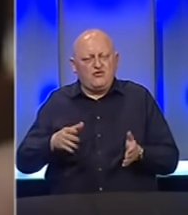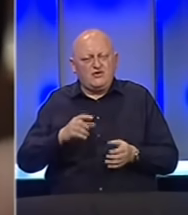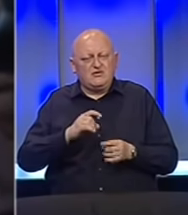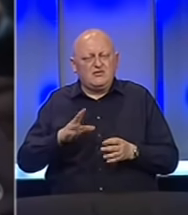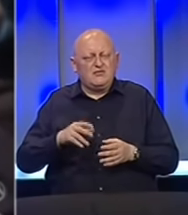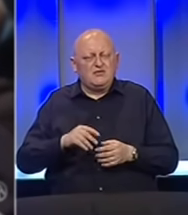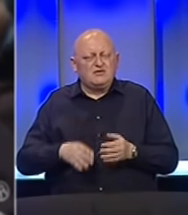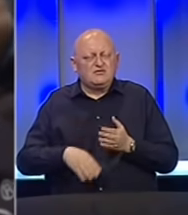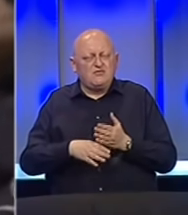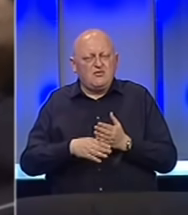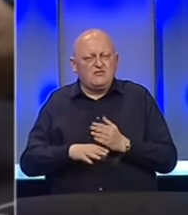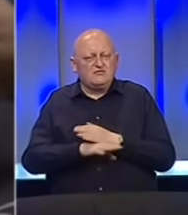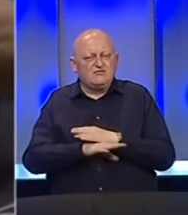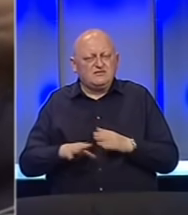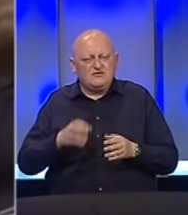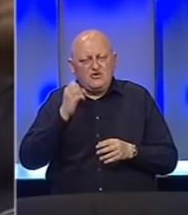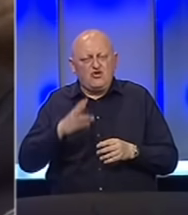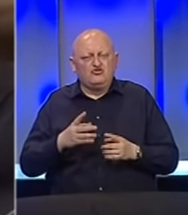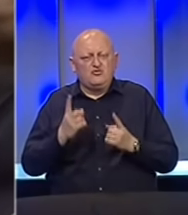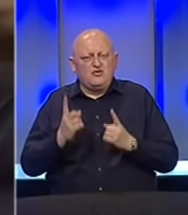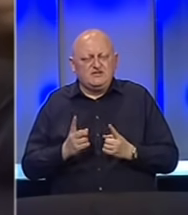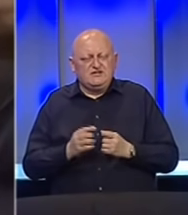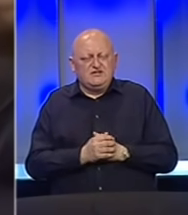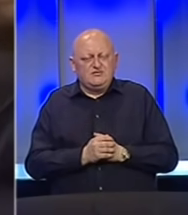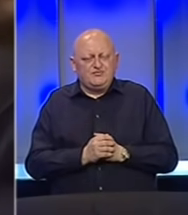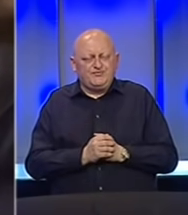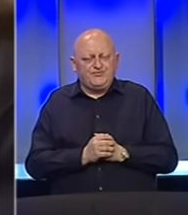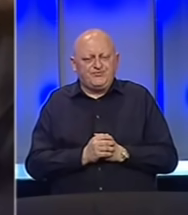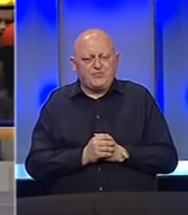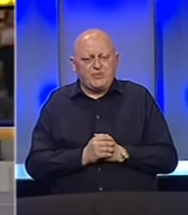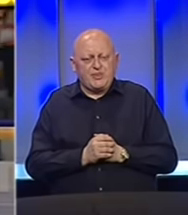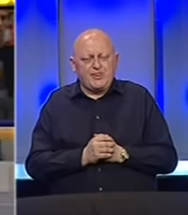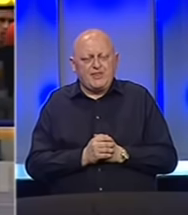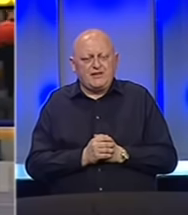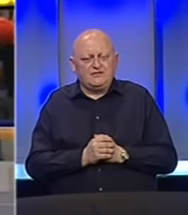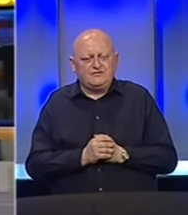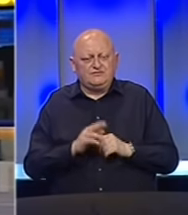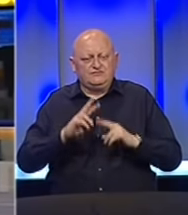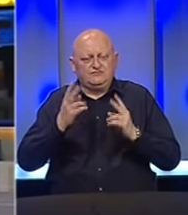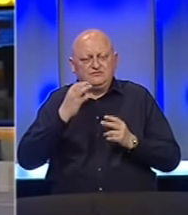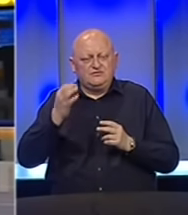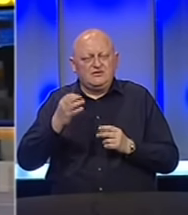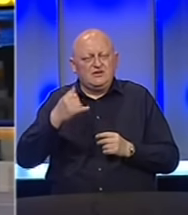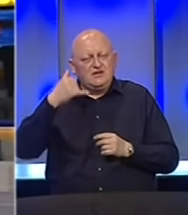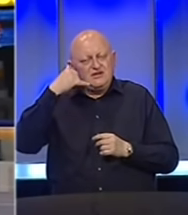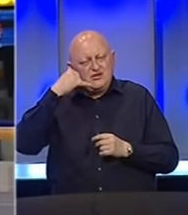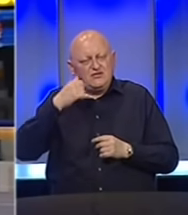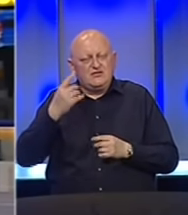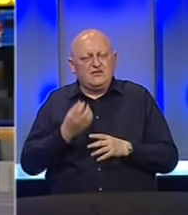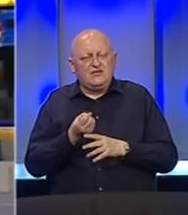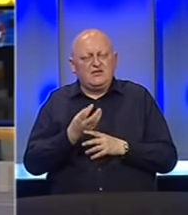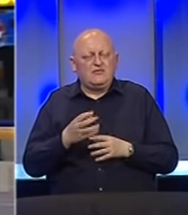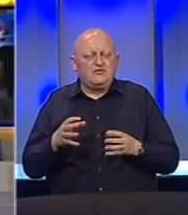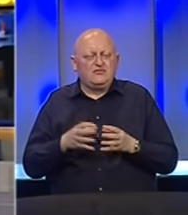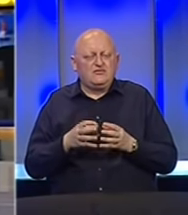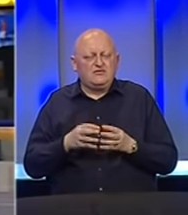poticaja. Dakle, svi su u lošoj poziciji. Svjetski dan telekomunikacija i informacijonog